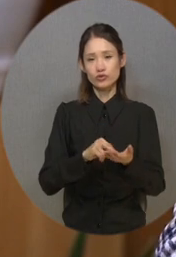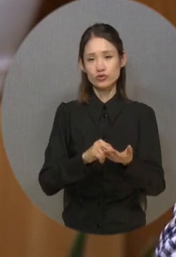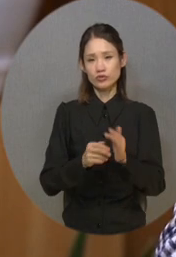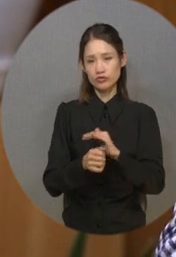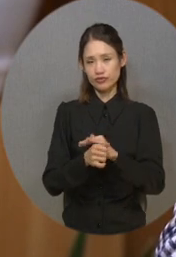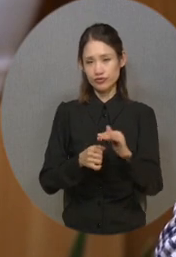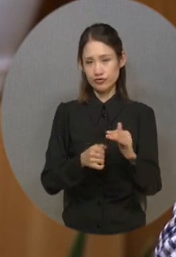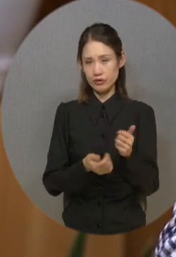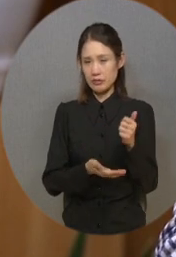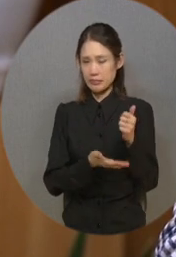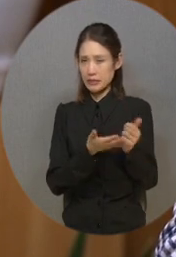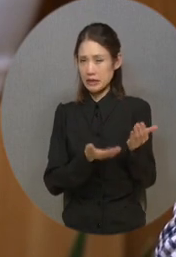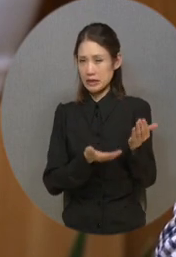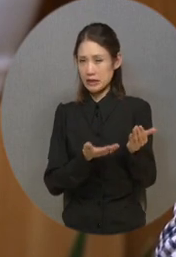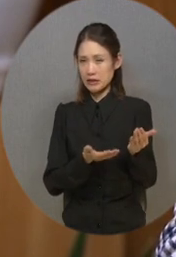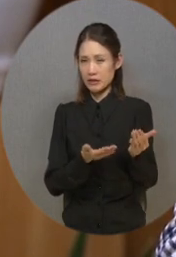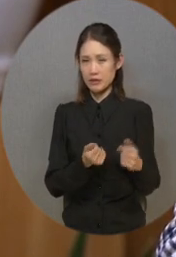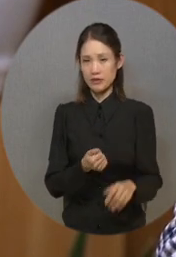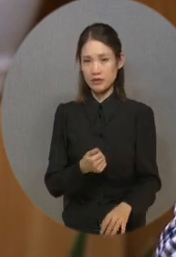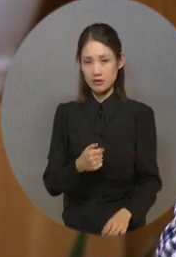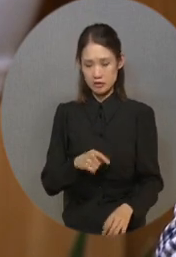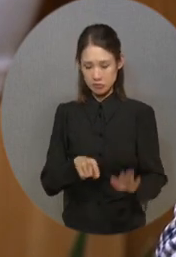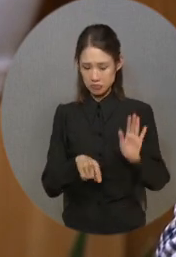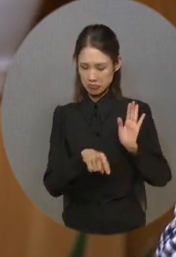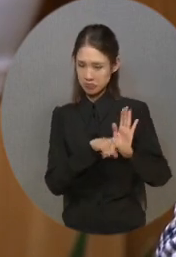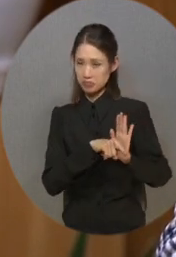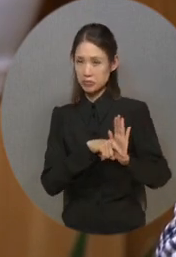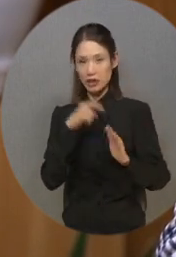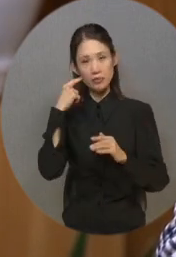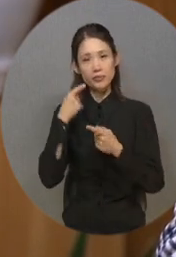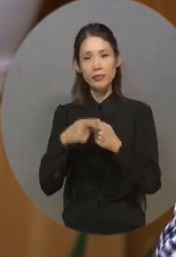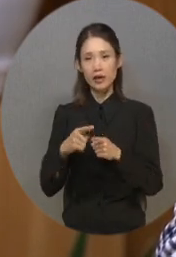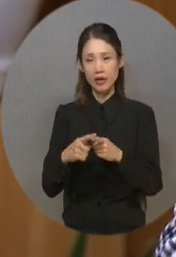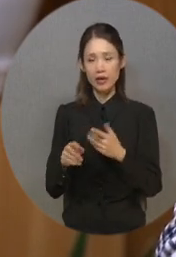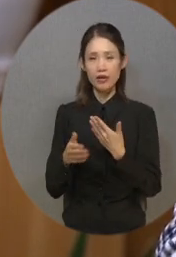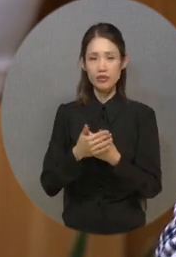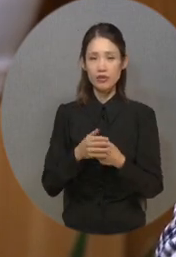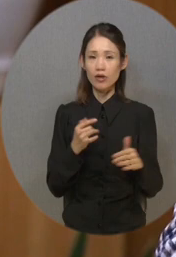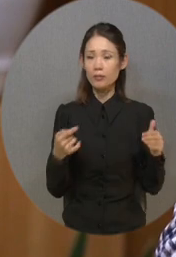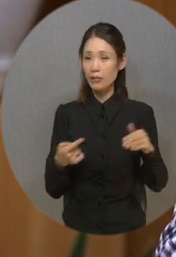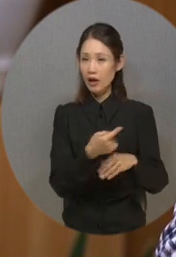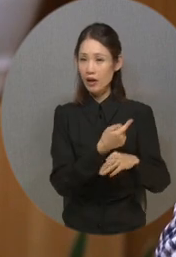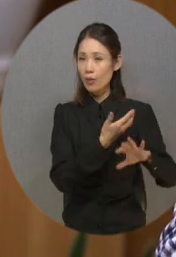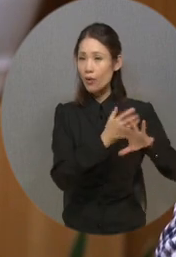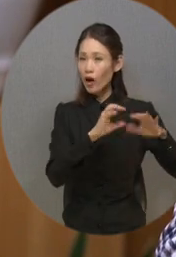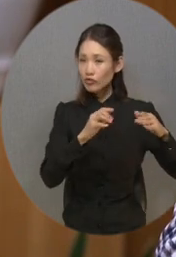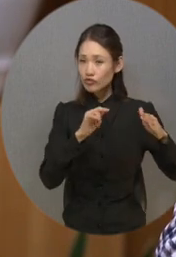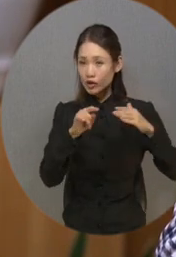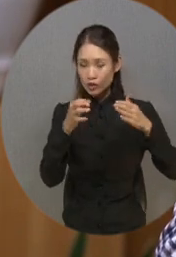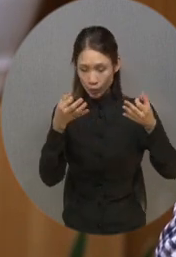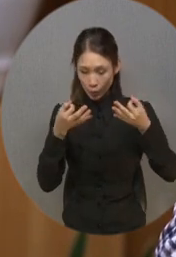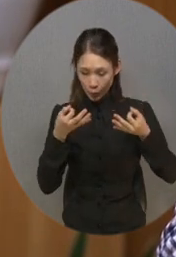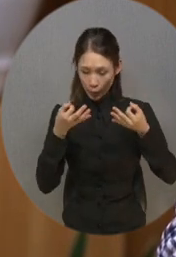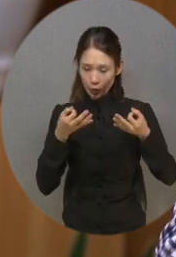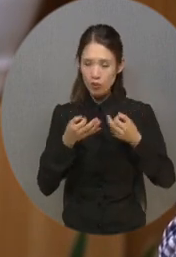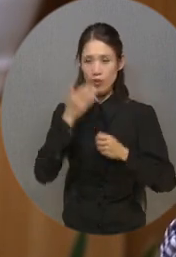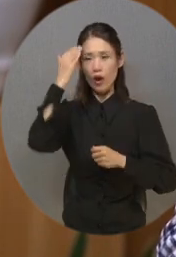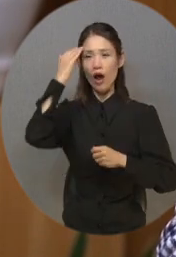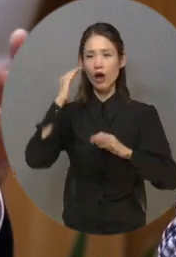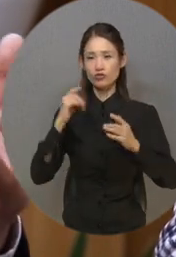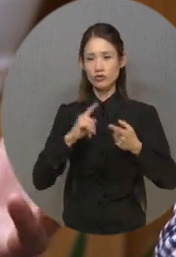소극적이고 비관적으로 네네네네. 부정적으로 우리 스스로를 평가하지만 바깥에 나가보면 네. 대한민국에 대한 부러움이 말을